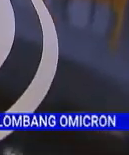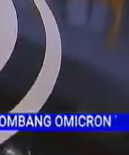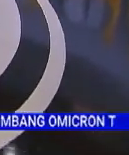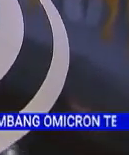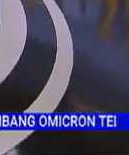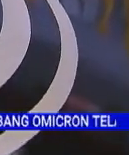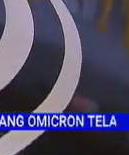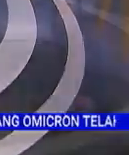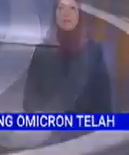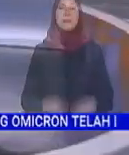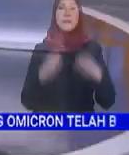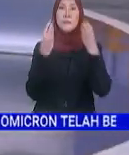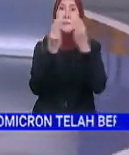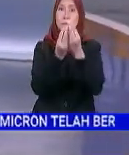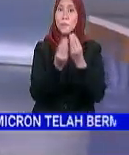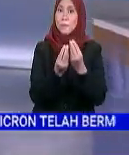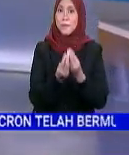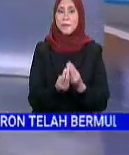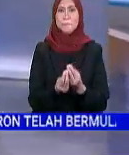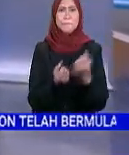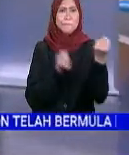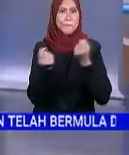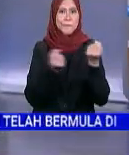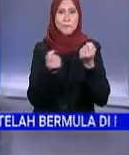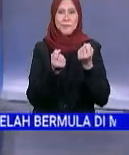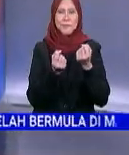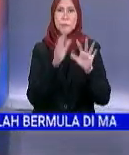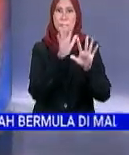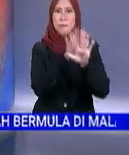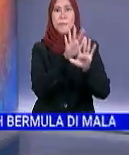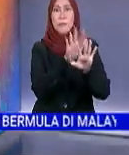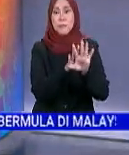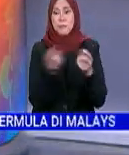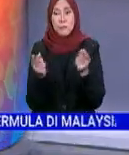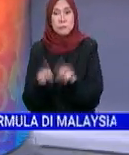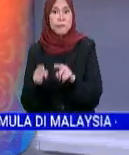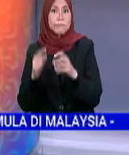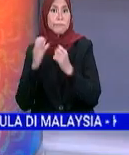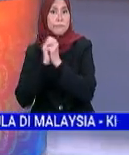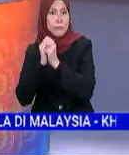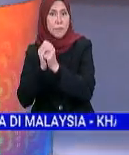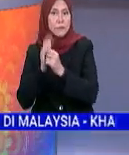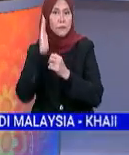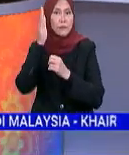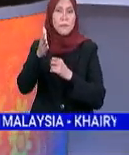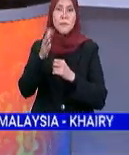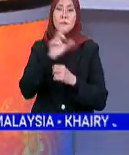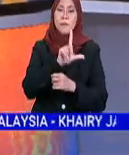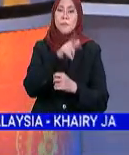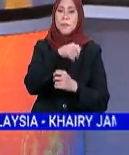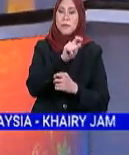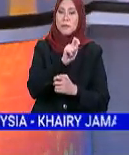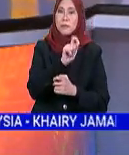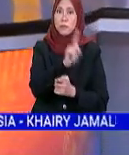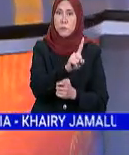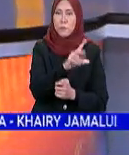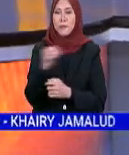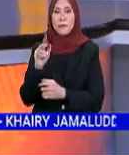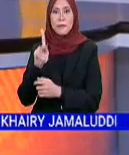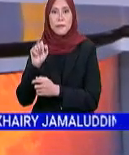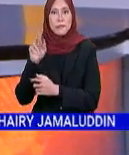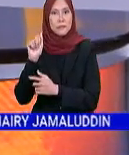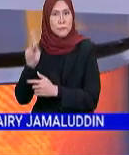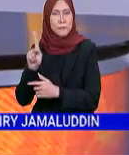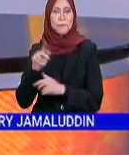Hai jumlah aliran trafik tinggi sebagai tahun baru Cina dijangkau berlaku dilebur aihara dan lpt1 serikat